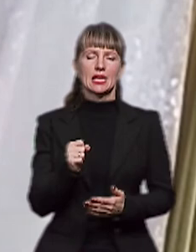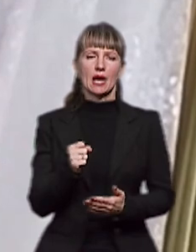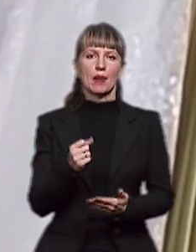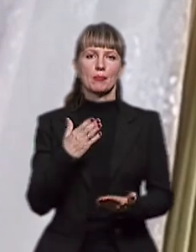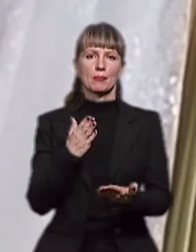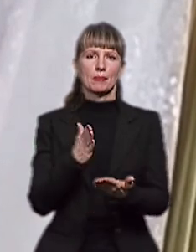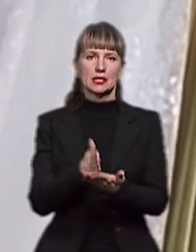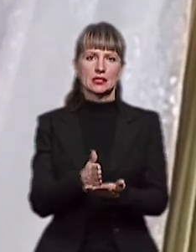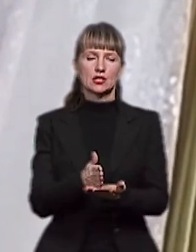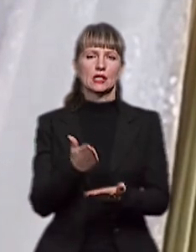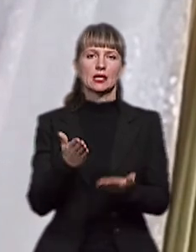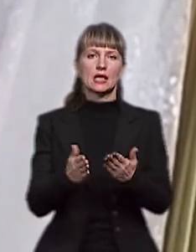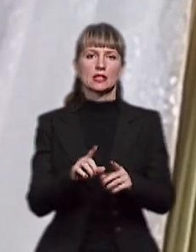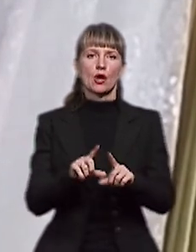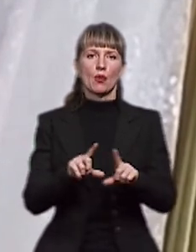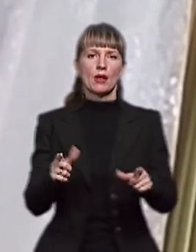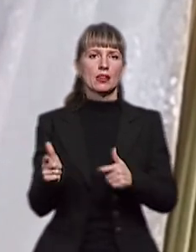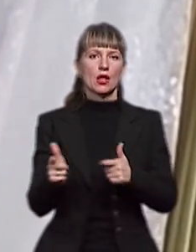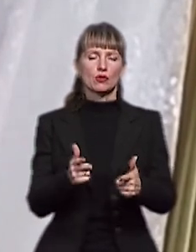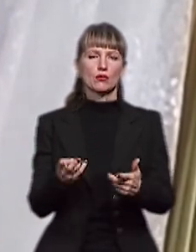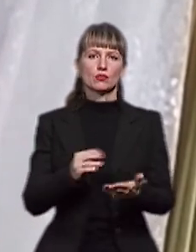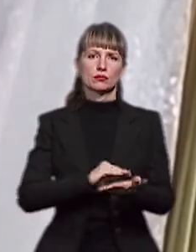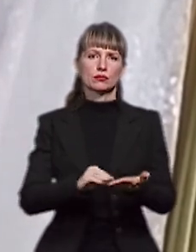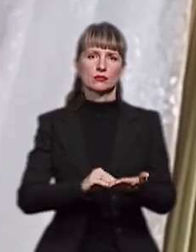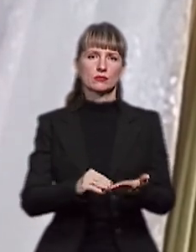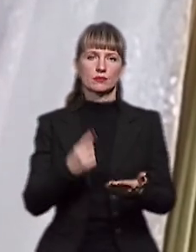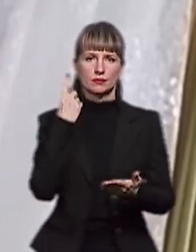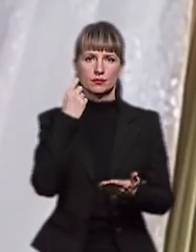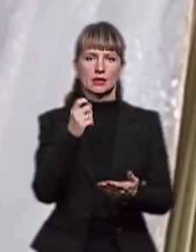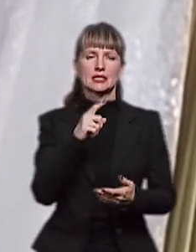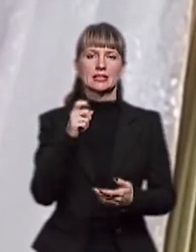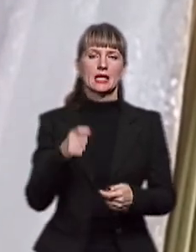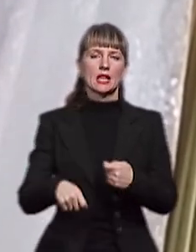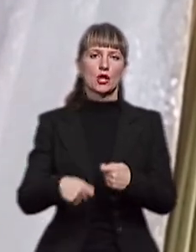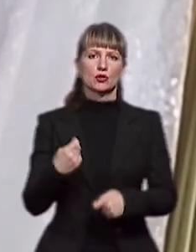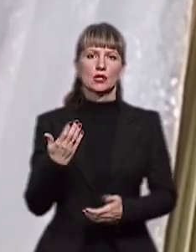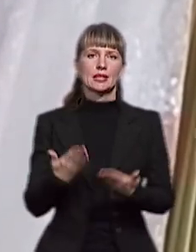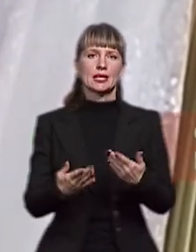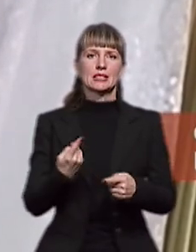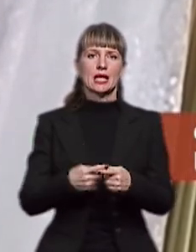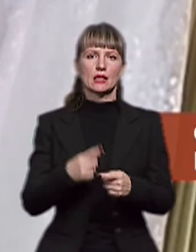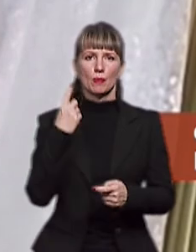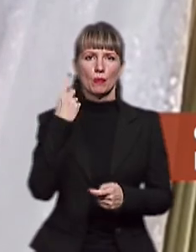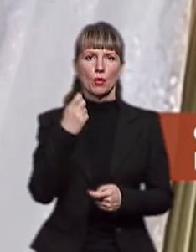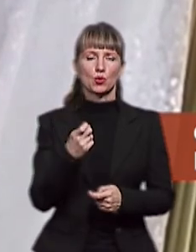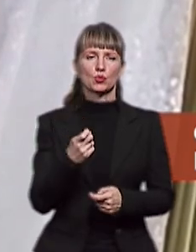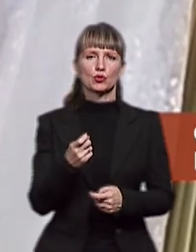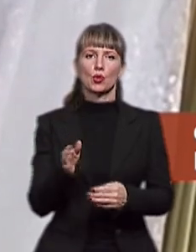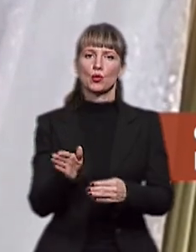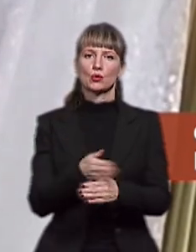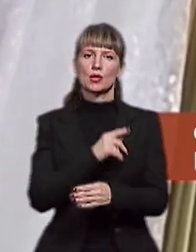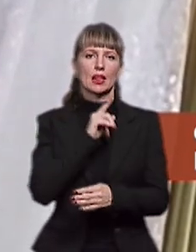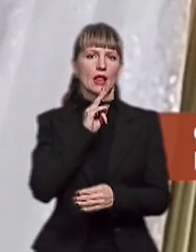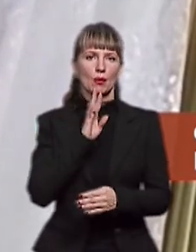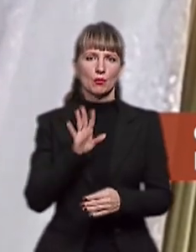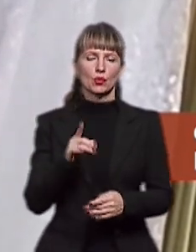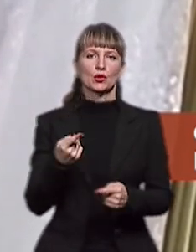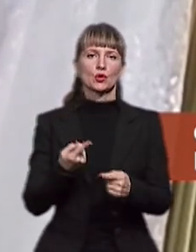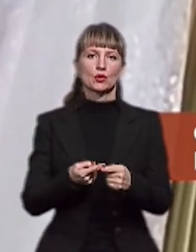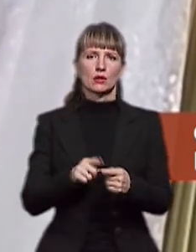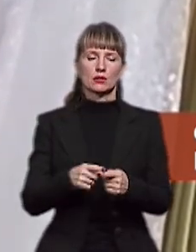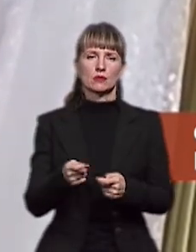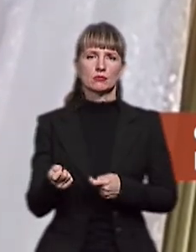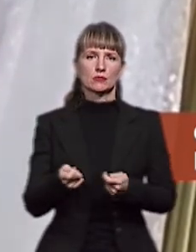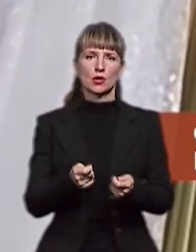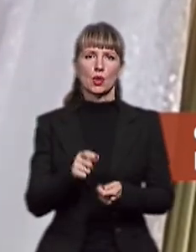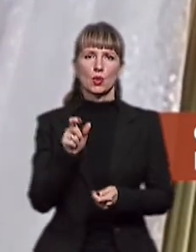не готовий, видати відповідний припис на усунення порушень. Якщо зазначені порушення усунені не будуть, відповідних посадових